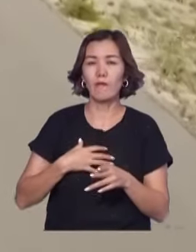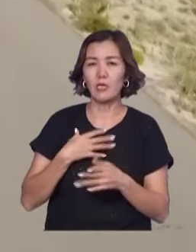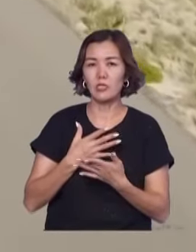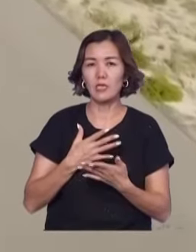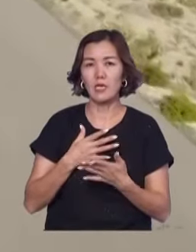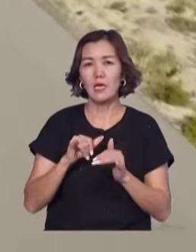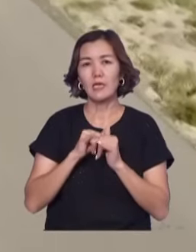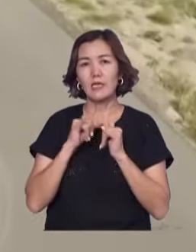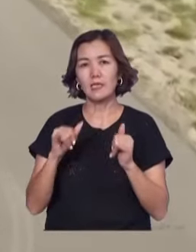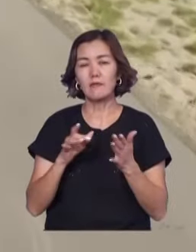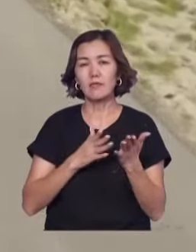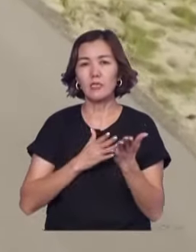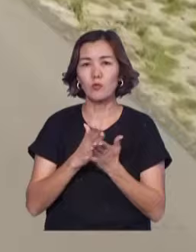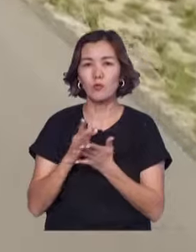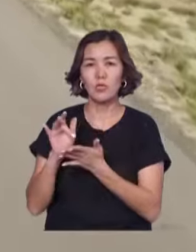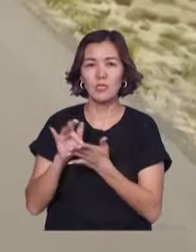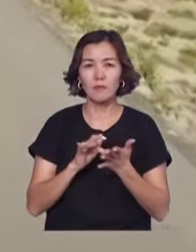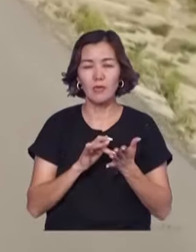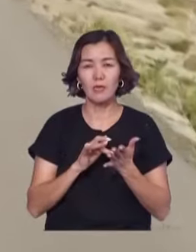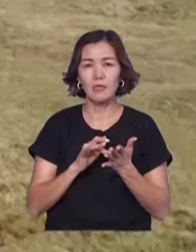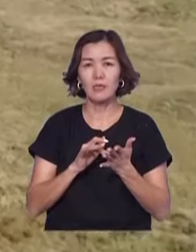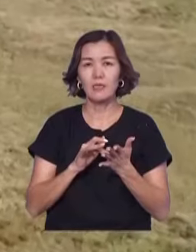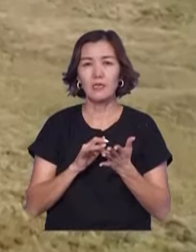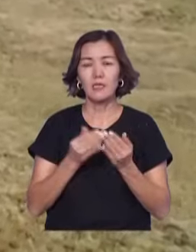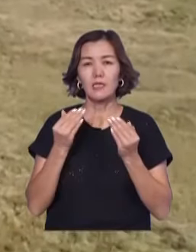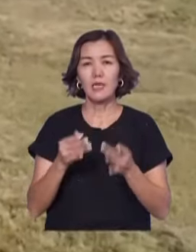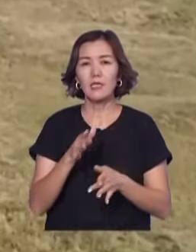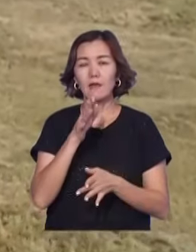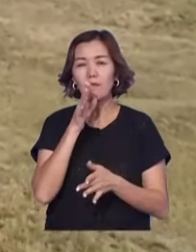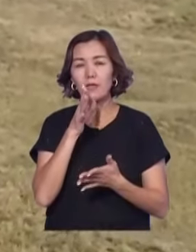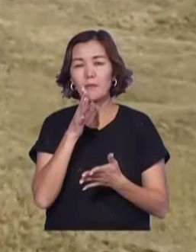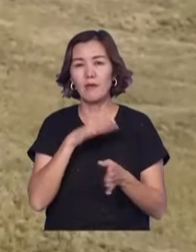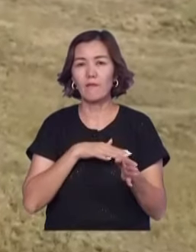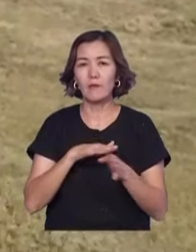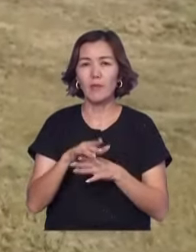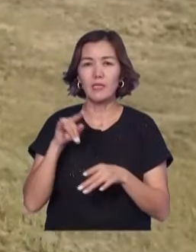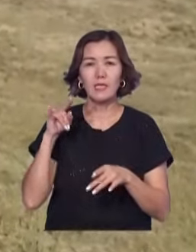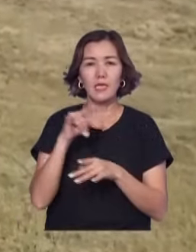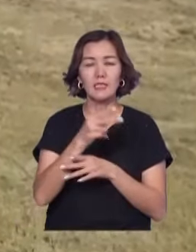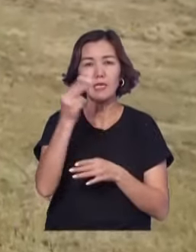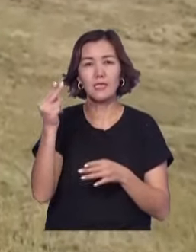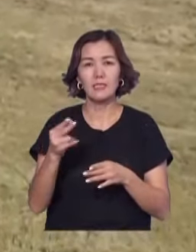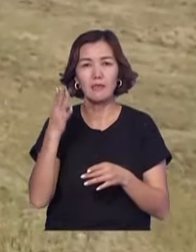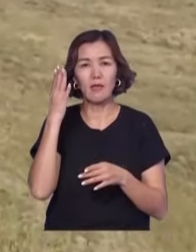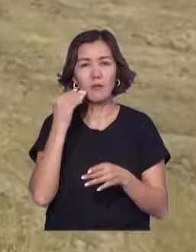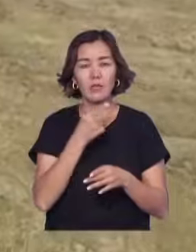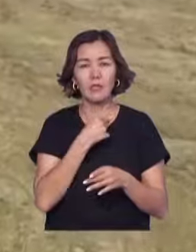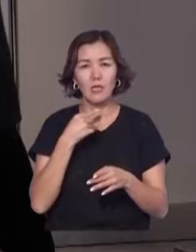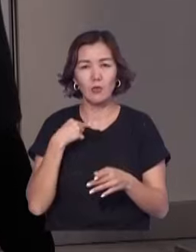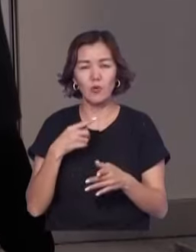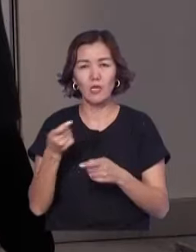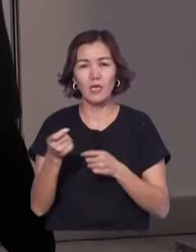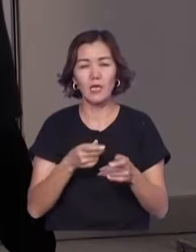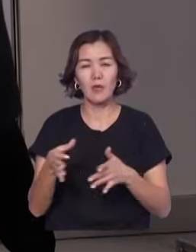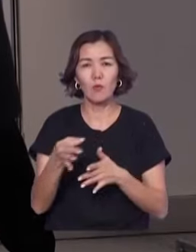развития туризма на фоне роста туристического потока. В настоящее время выполняются рейсы из Астаны, Алматы и Талдыкургана. Аким